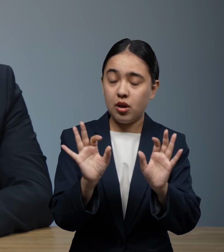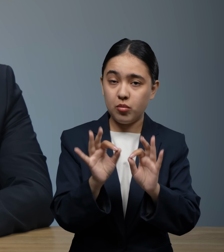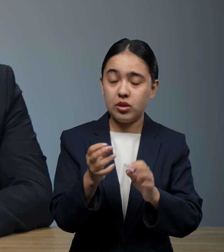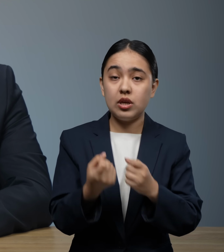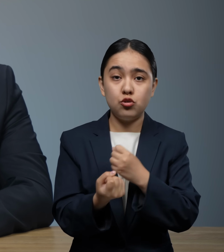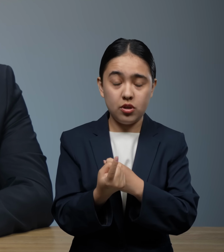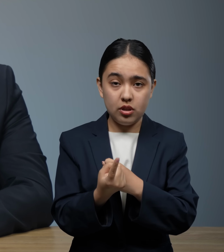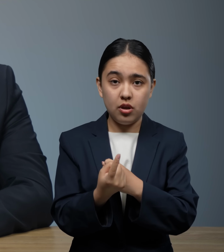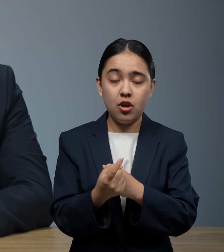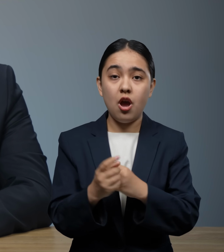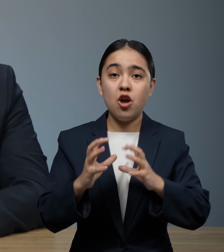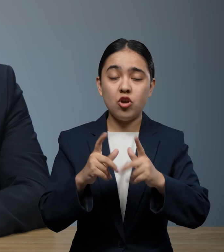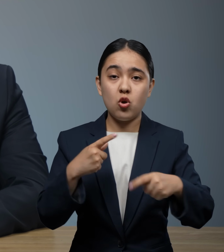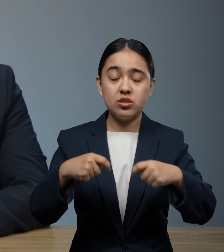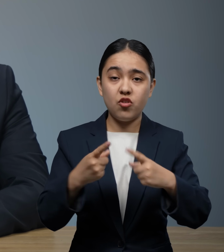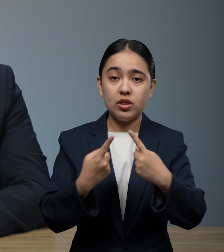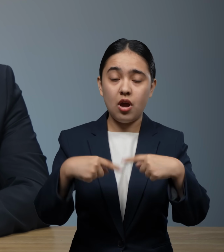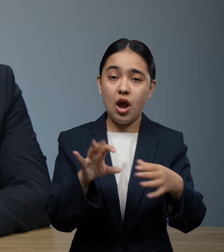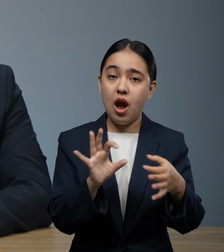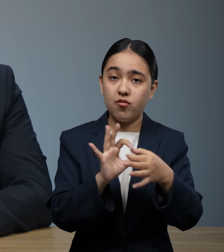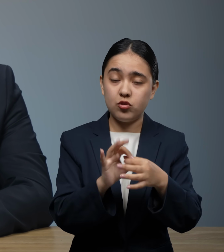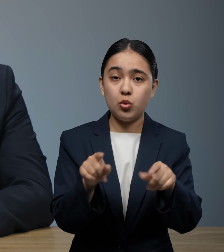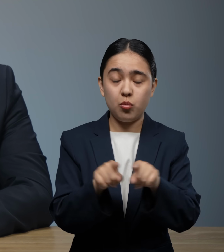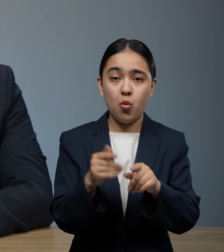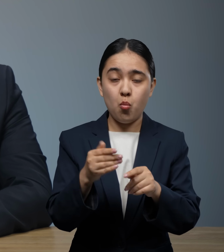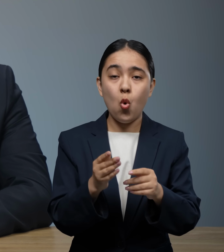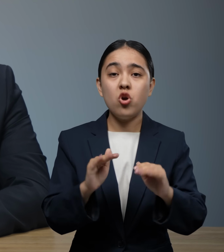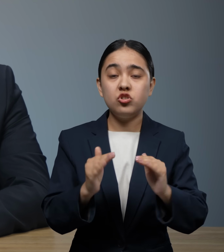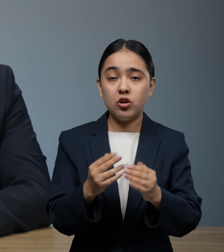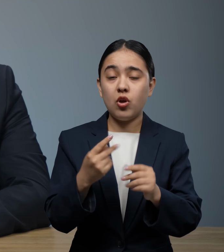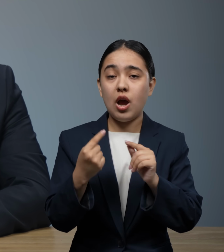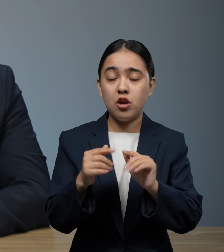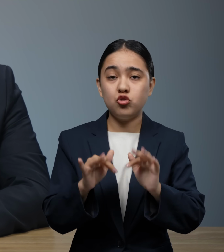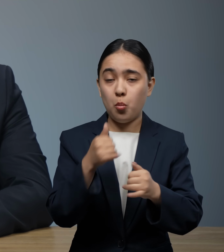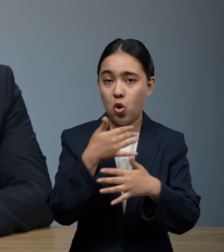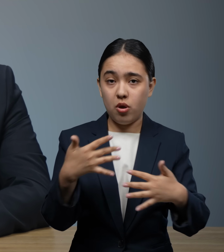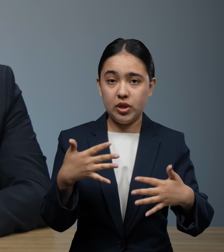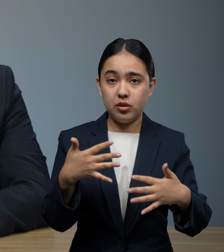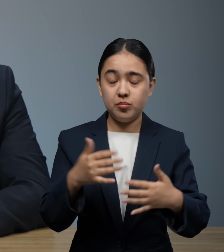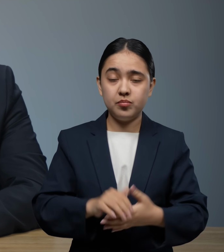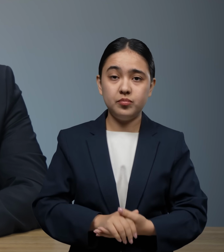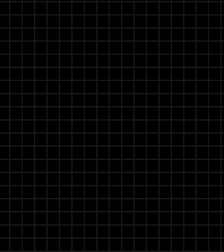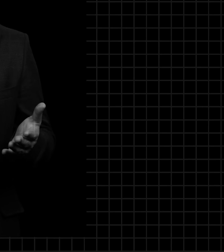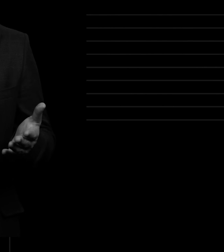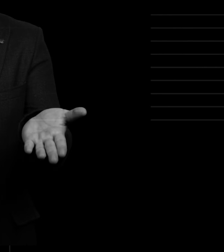haqida ketayotgandan kelib chiqilsa, Jahon savdo tashkilotiga a'zolik ham bu cheklovga qarshi chora bo'la olmaydi.